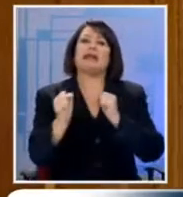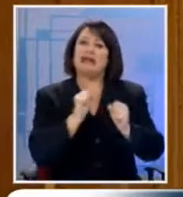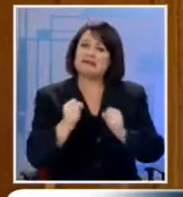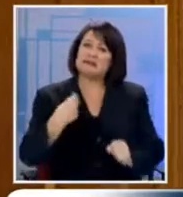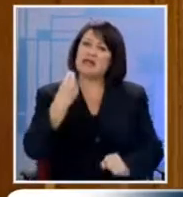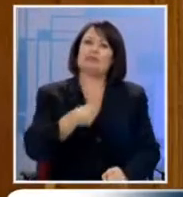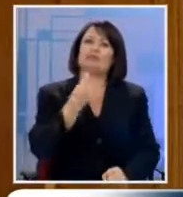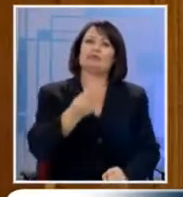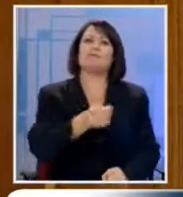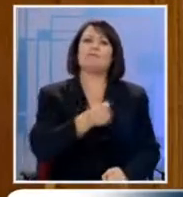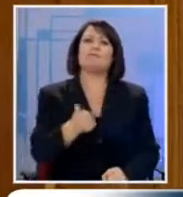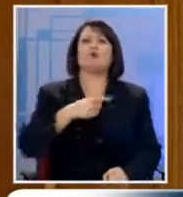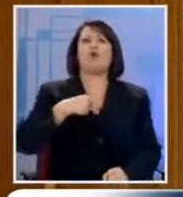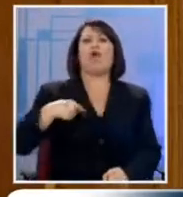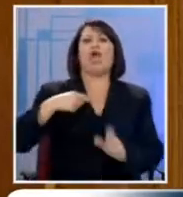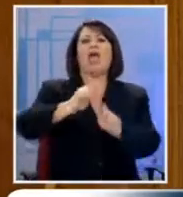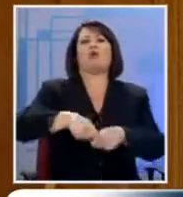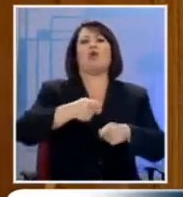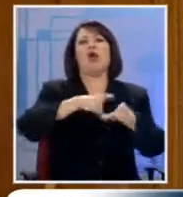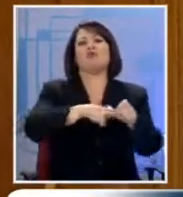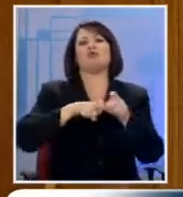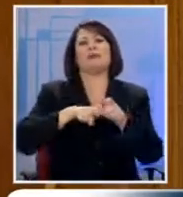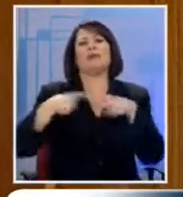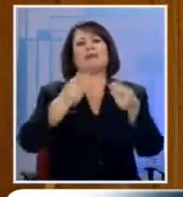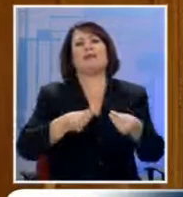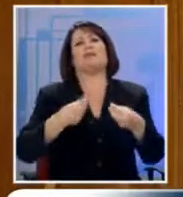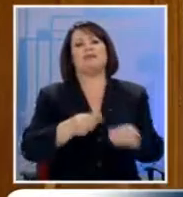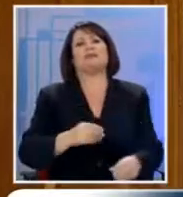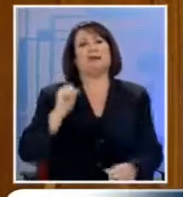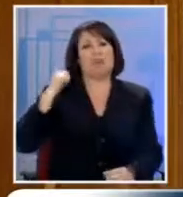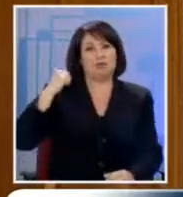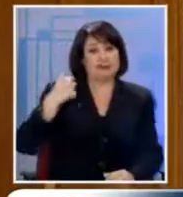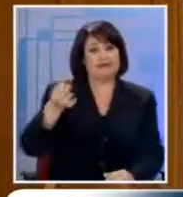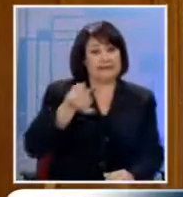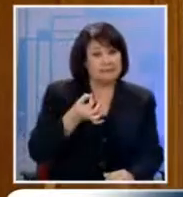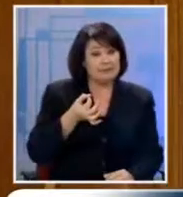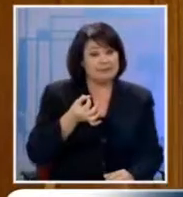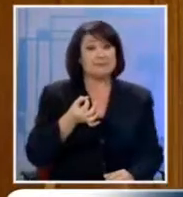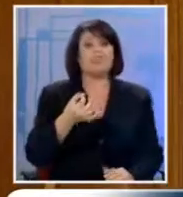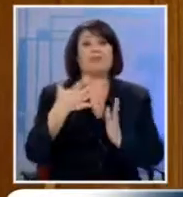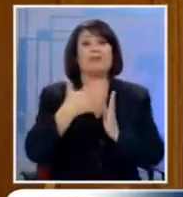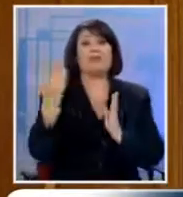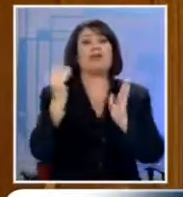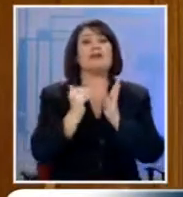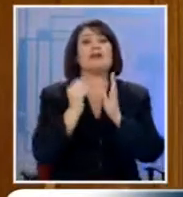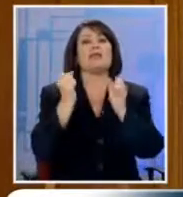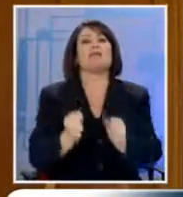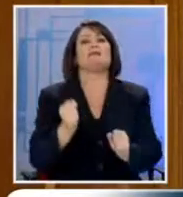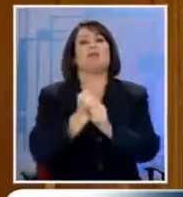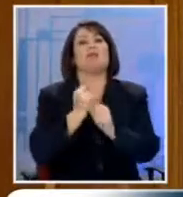μόνο στους μεγαλοεργολάβους. Και μιλάτε, είπατε προχθές, για 15.000 θέσεις